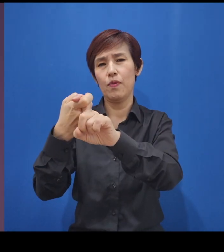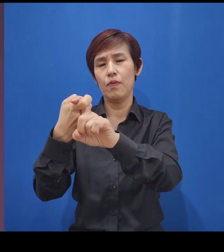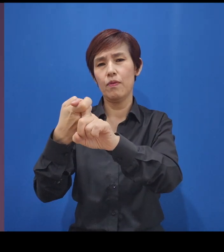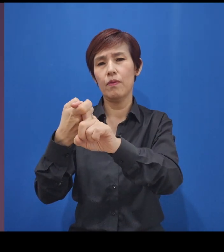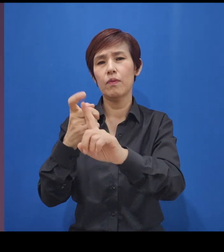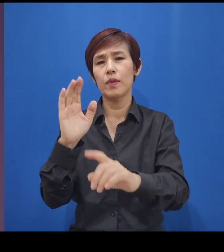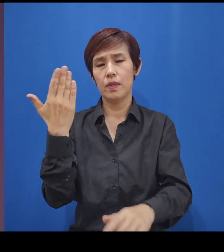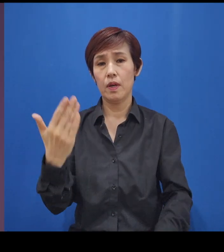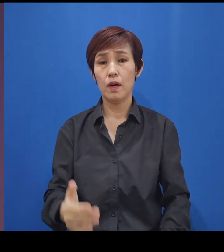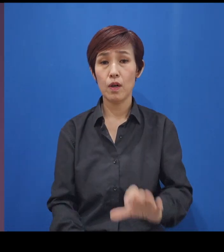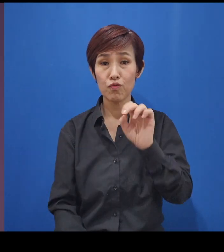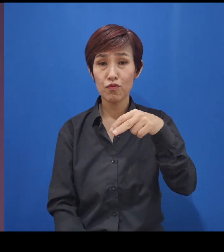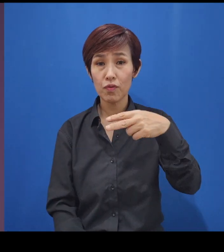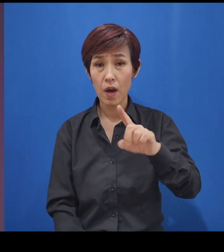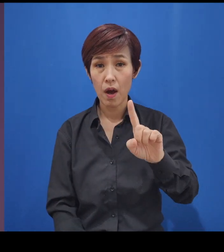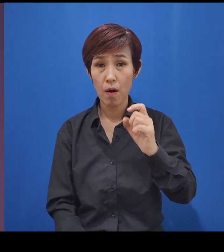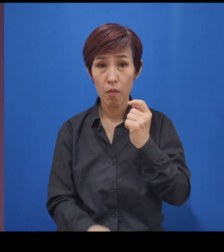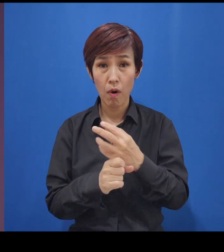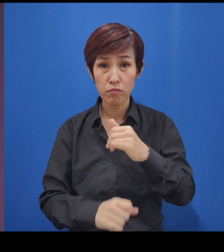유다 자신도 몰랐겠죠.